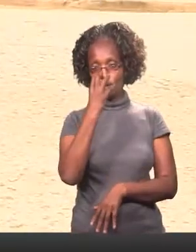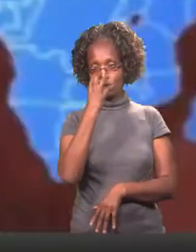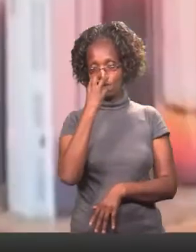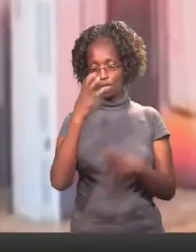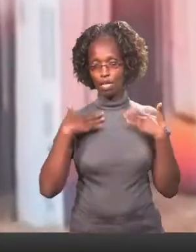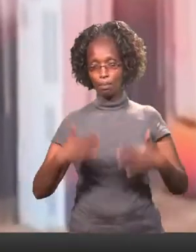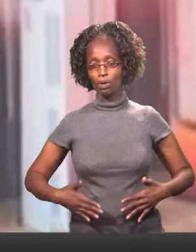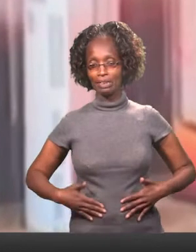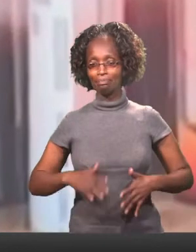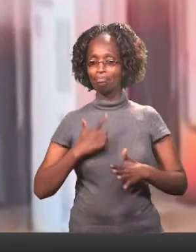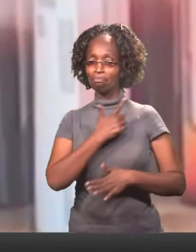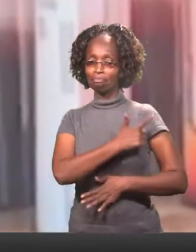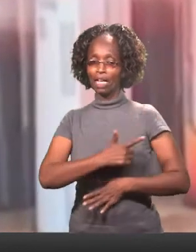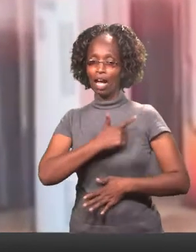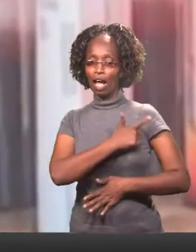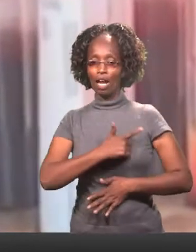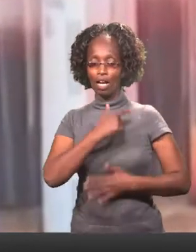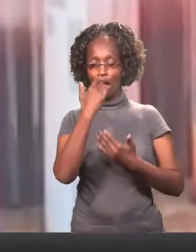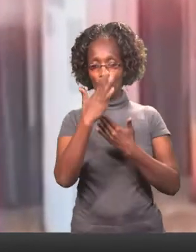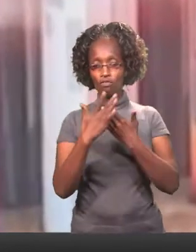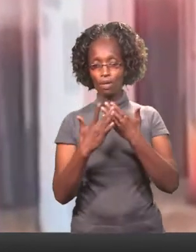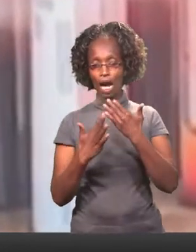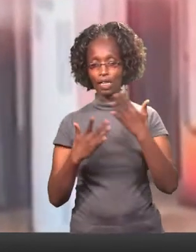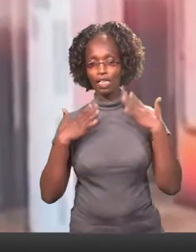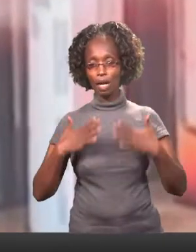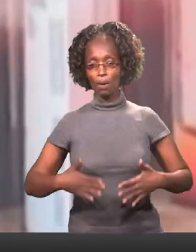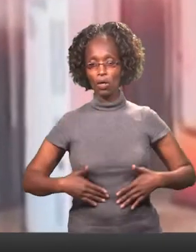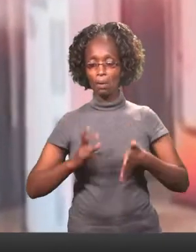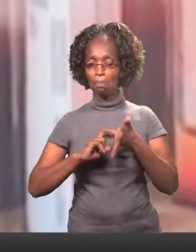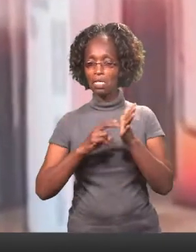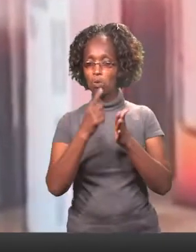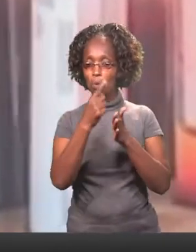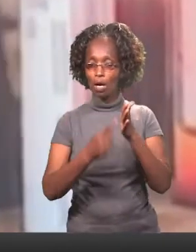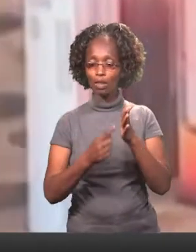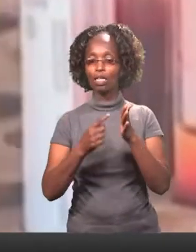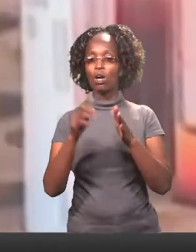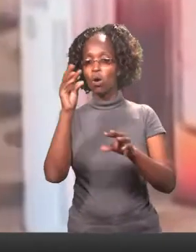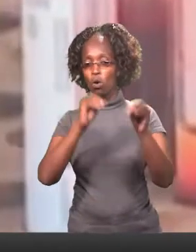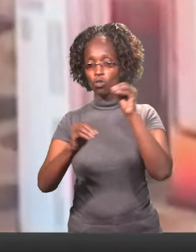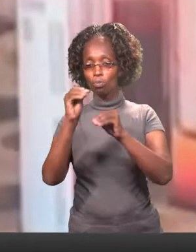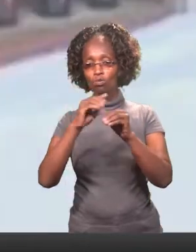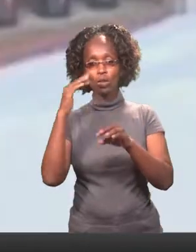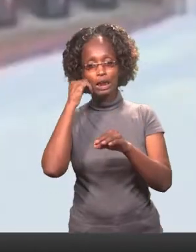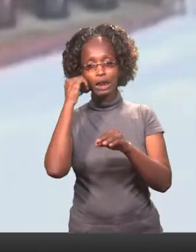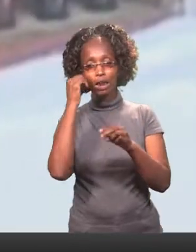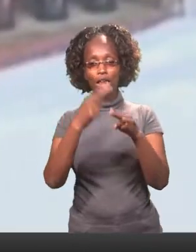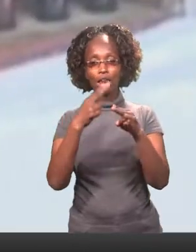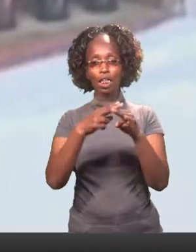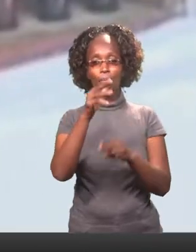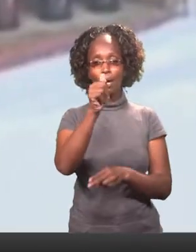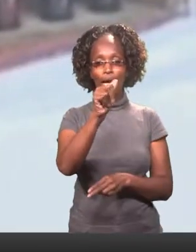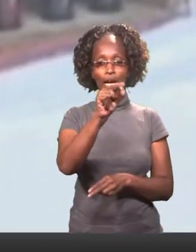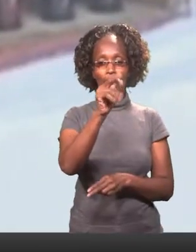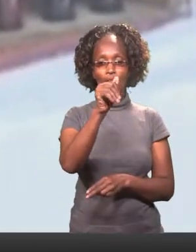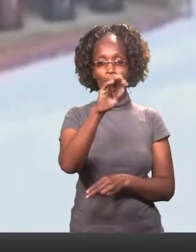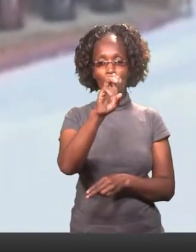Ugonjwa wa upungufu wa damu mwilini ni ugonjwa unaoathiri damu mwilini. Mtu atasemekana kuwa na ugonjwa wa anemia iwapo atakuwa na upungufu wa chembechembe